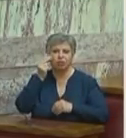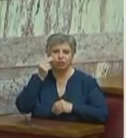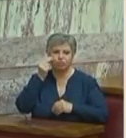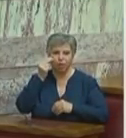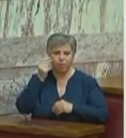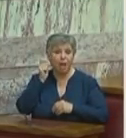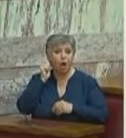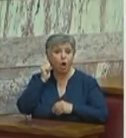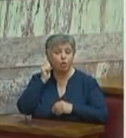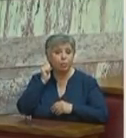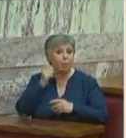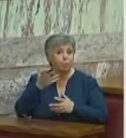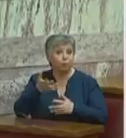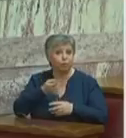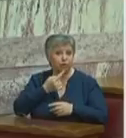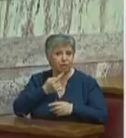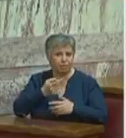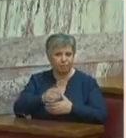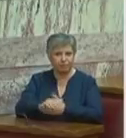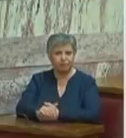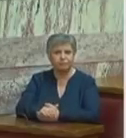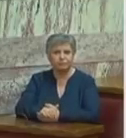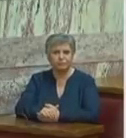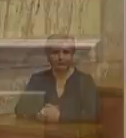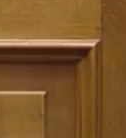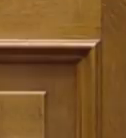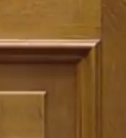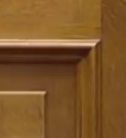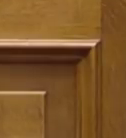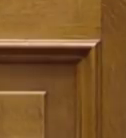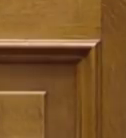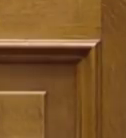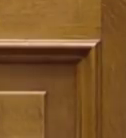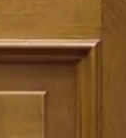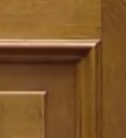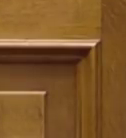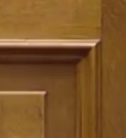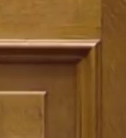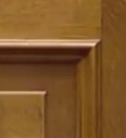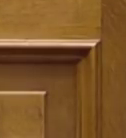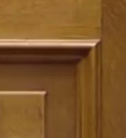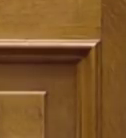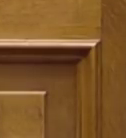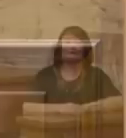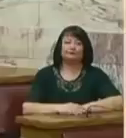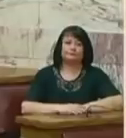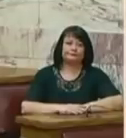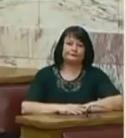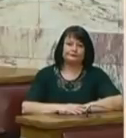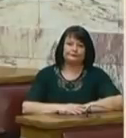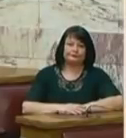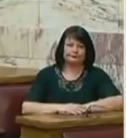Διαβάζω σήμερα πληροφορίες που ελπίζω να έχουν διοχετευθεί σκοπίμως για να απορριφθούν, να